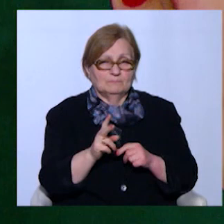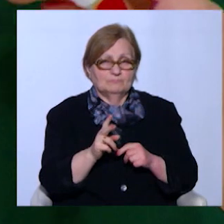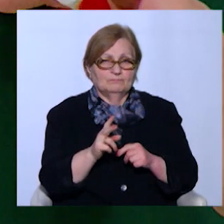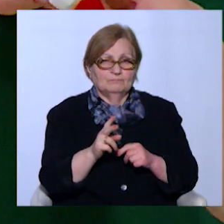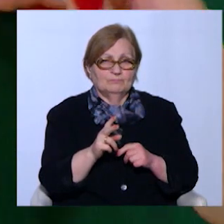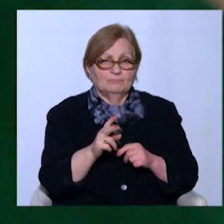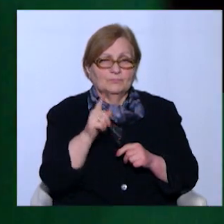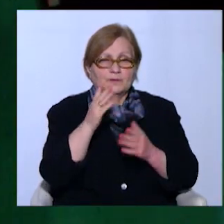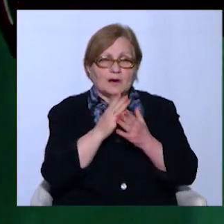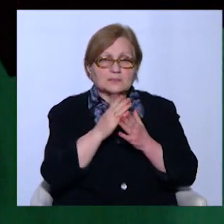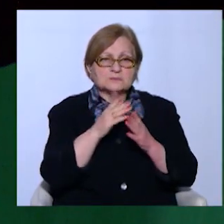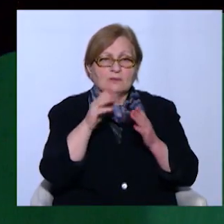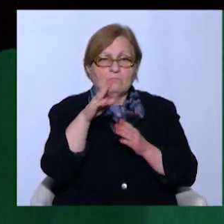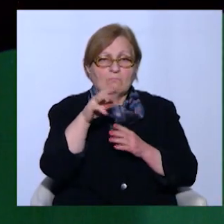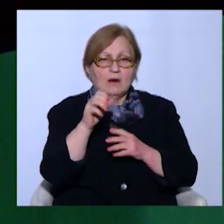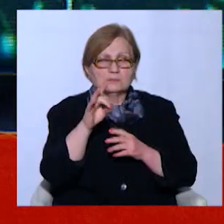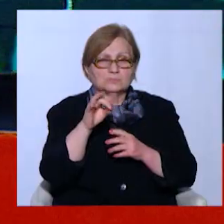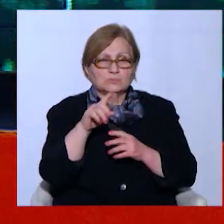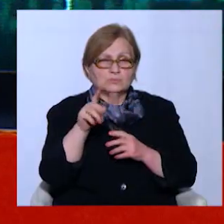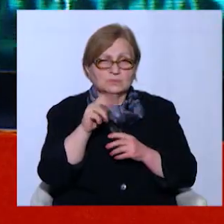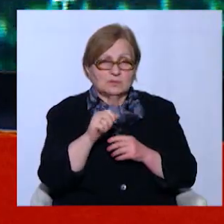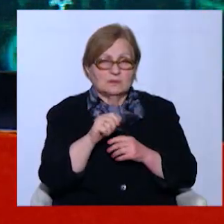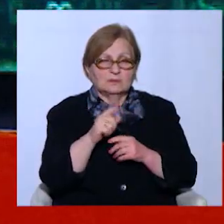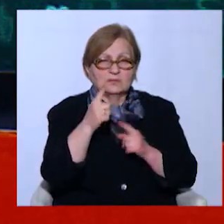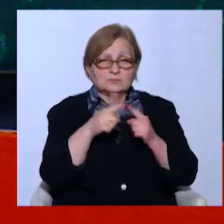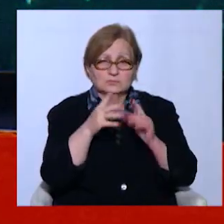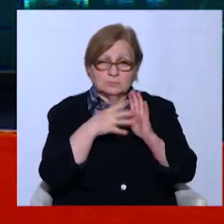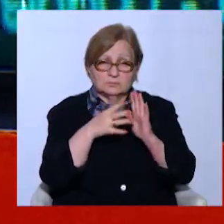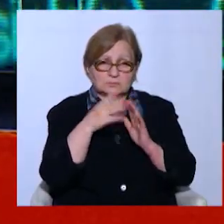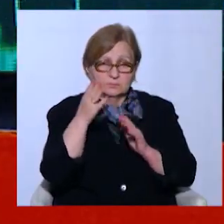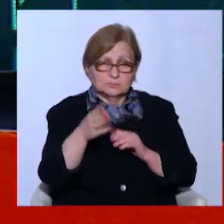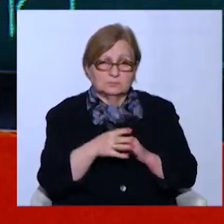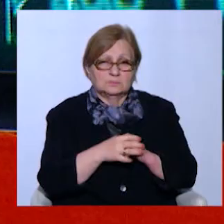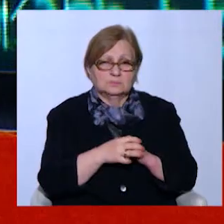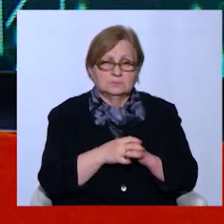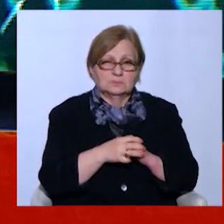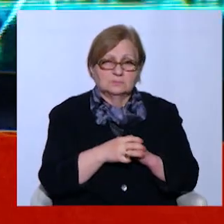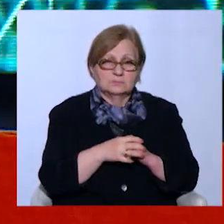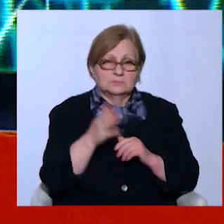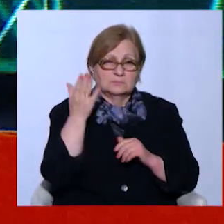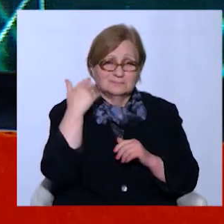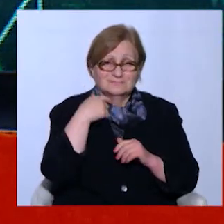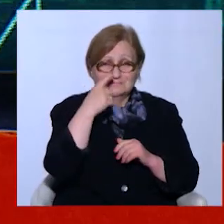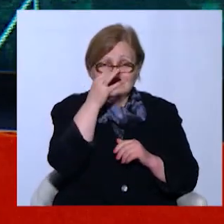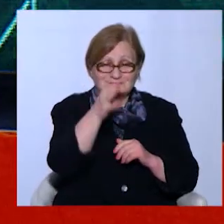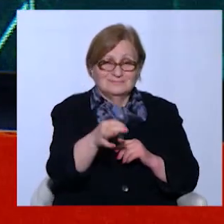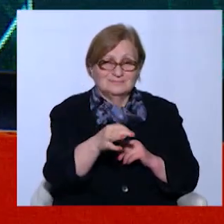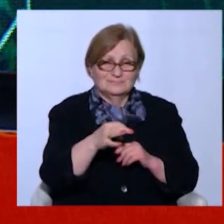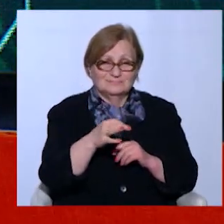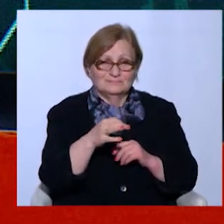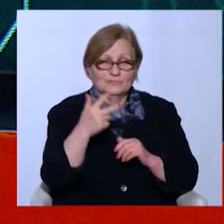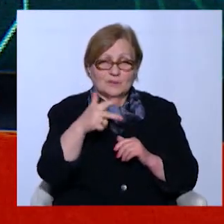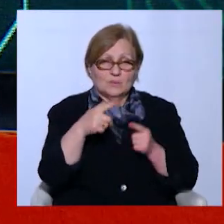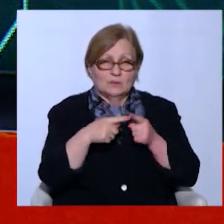არის მართკუთხა და ვიცით რომ ერთი კუთხე 30 გრადუსი აქვს. ჩვენ უკვე შეხსენებული წესის თანახმად ვიცით რომ